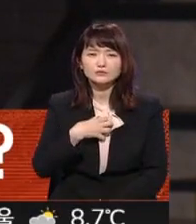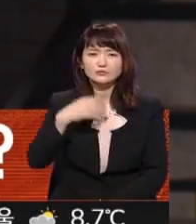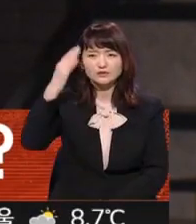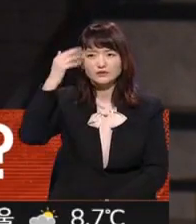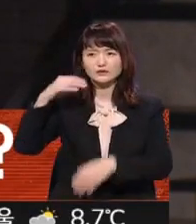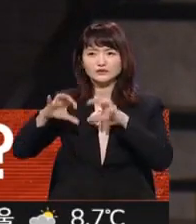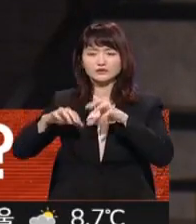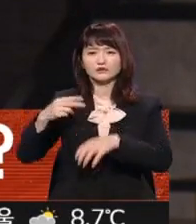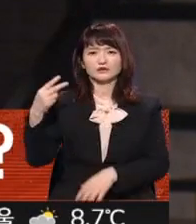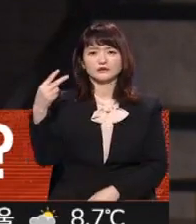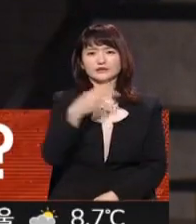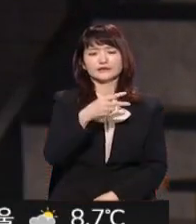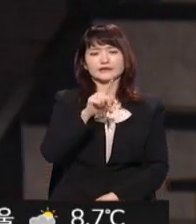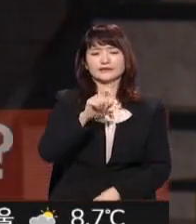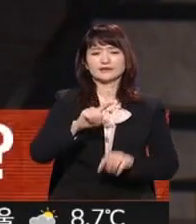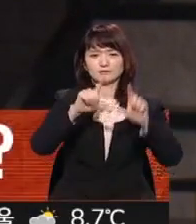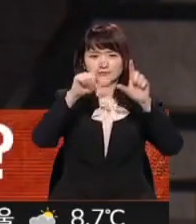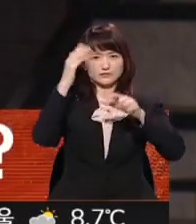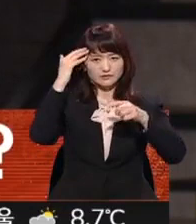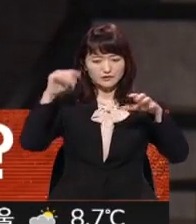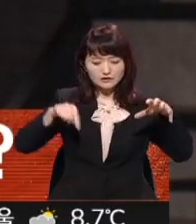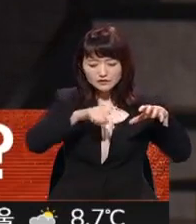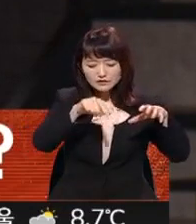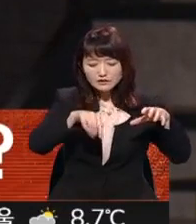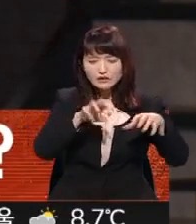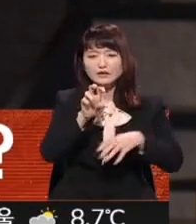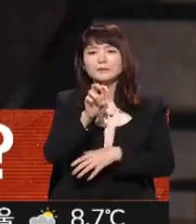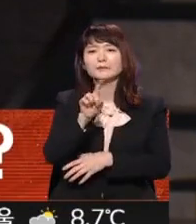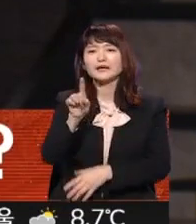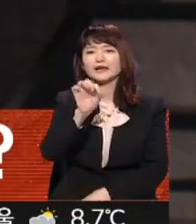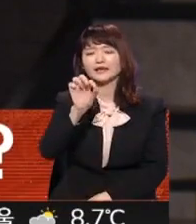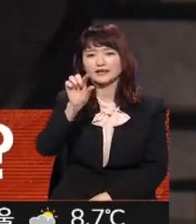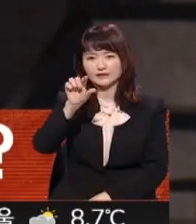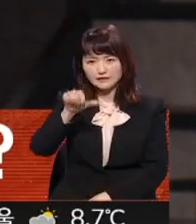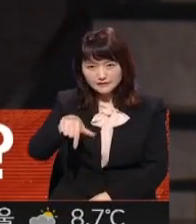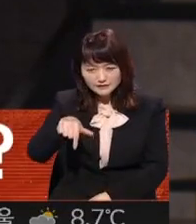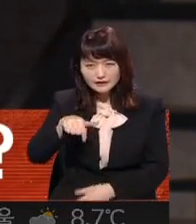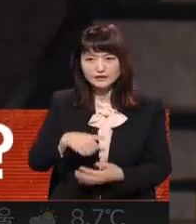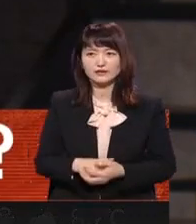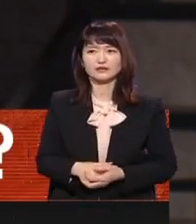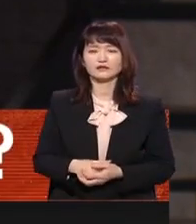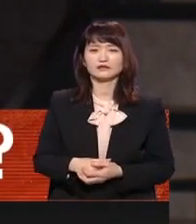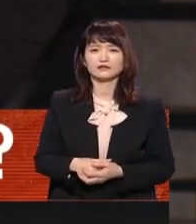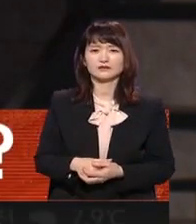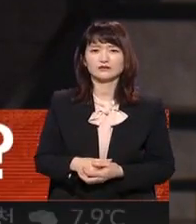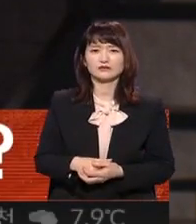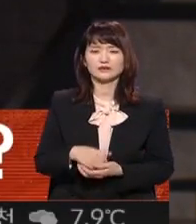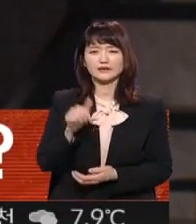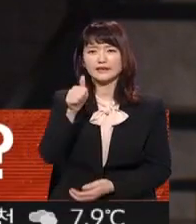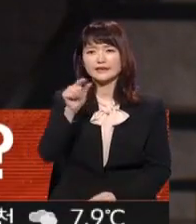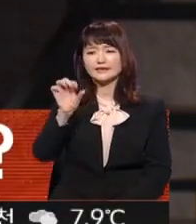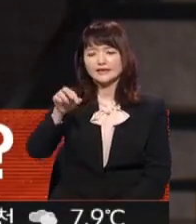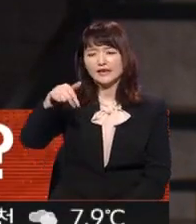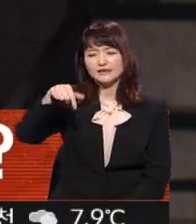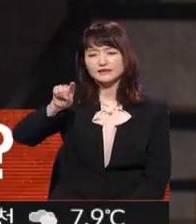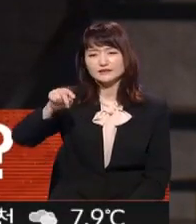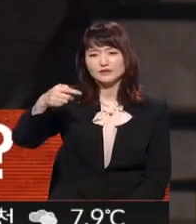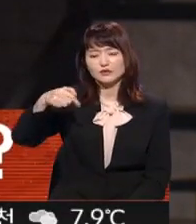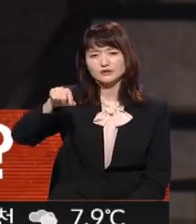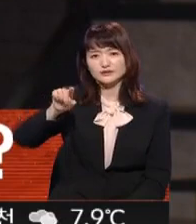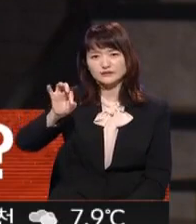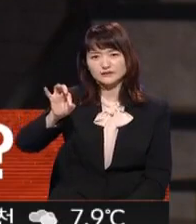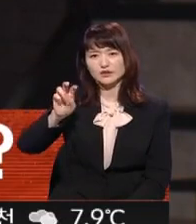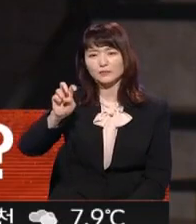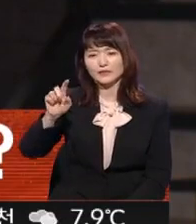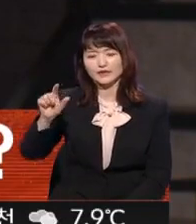같은 경우에 2011년도에 국내에서도 마약류의 하나인 향 정신적 의약품으로 분류를 해서 만약에이 치료